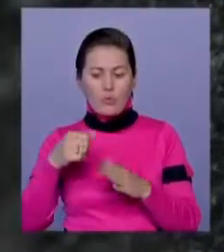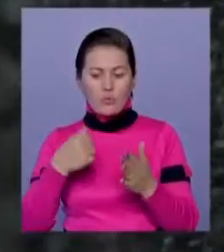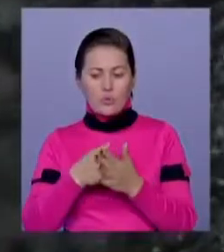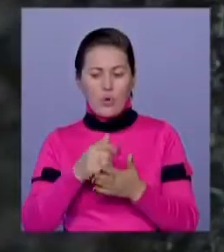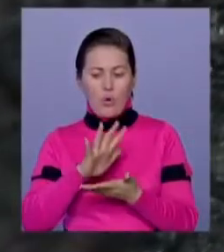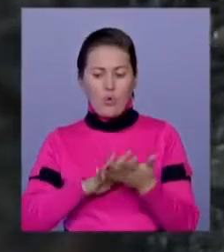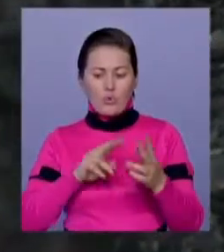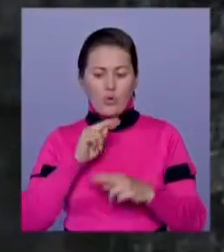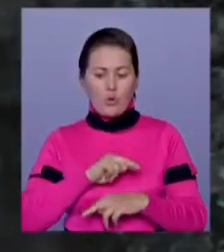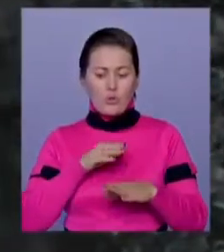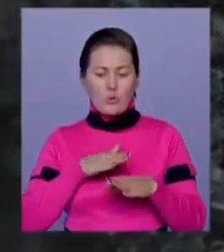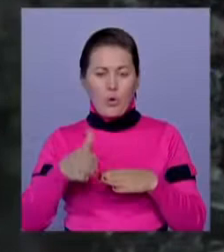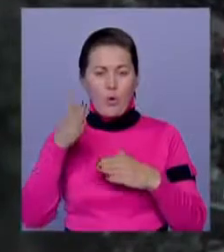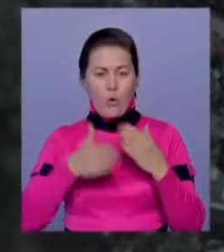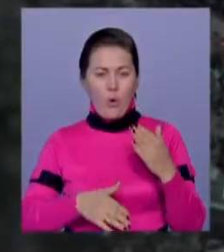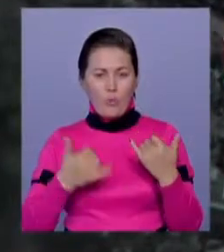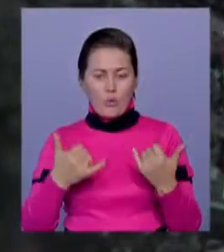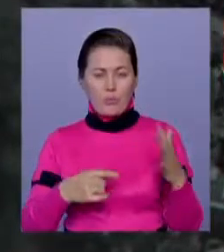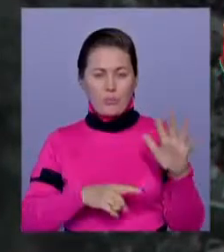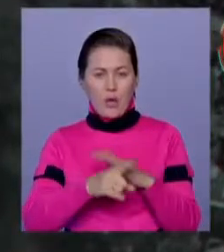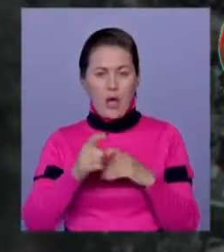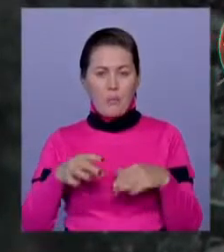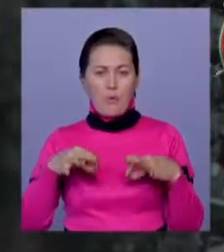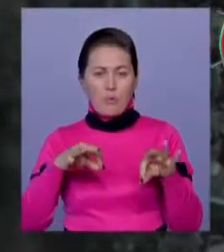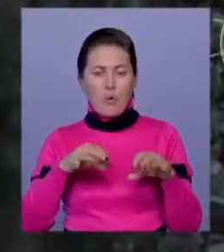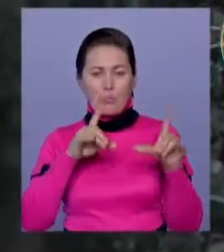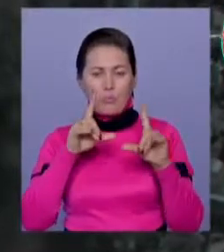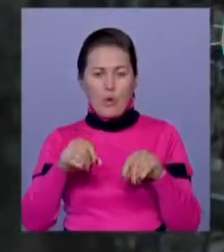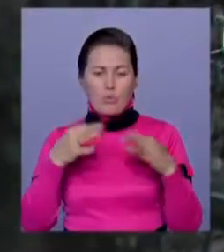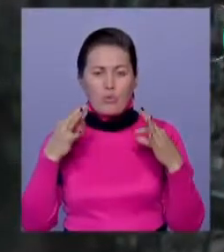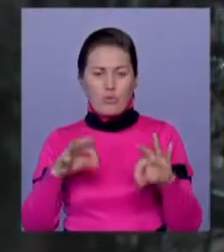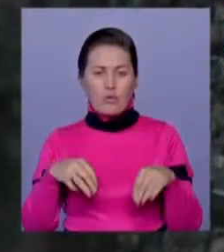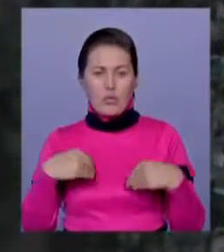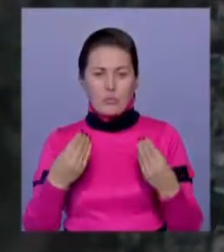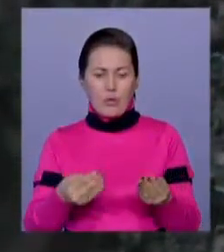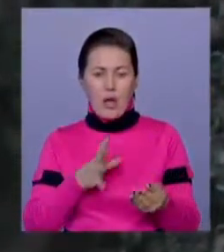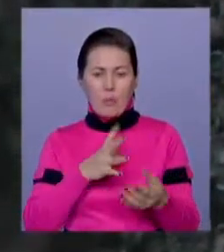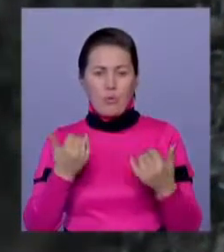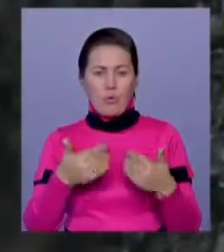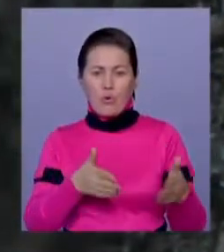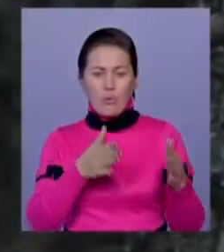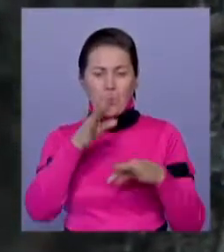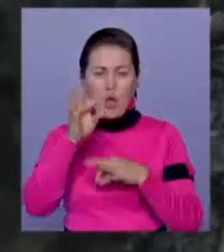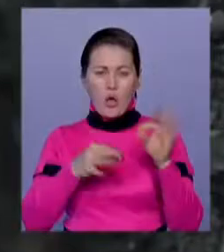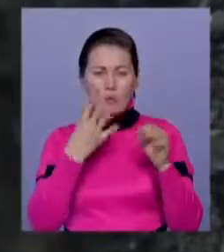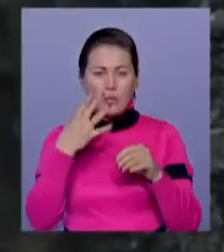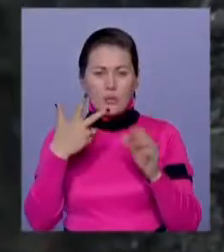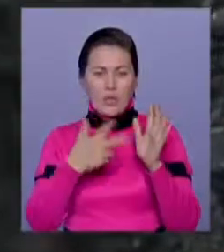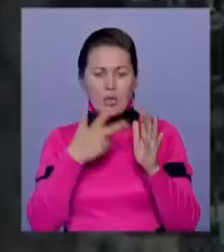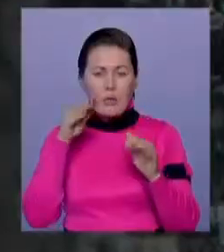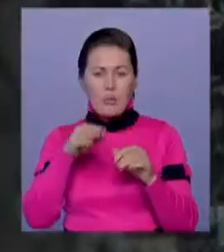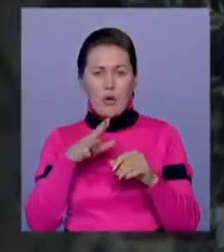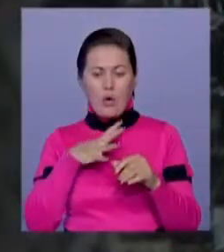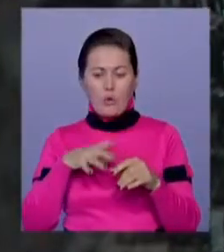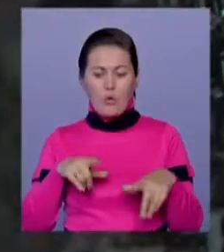ұзарту жұмыстары толығымен аяқталып, бүгіннен бастап көліктердің жүруіне рұқсат берілді. Бұл жолмен тәулігіне 48 мың көлік жүреді